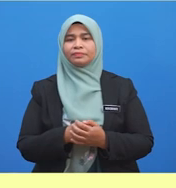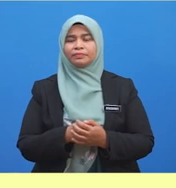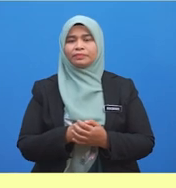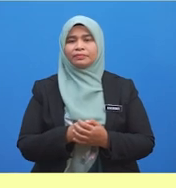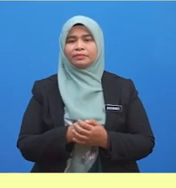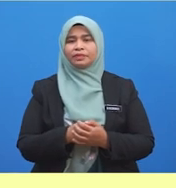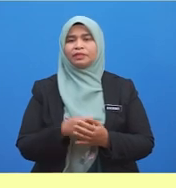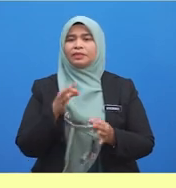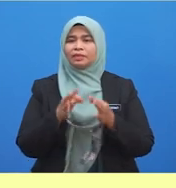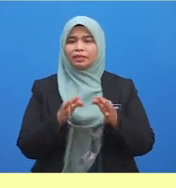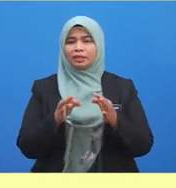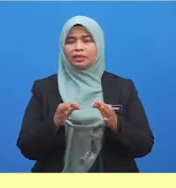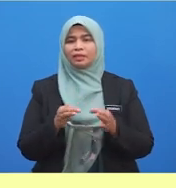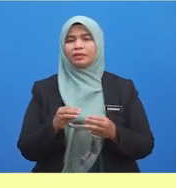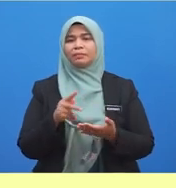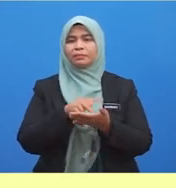22?